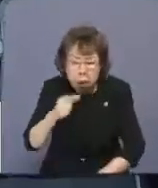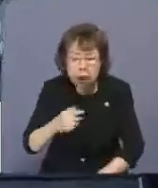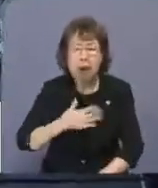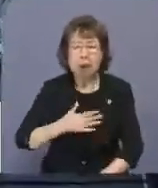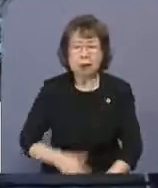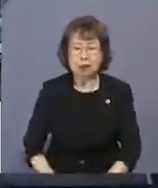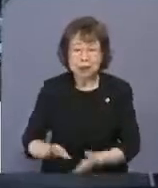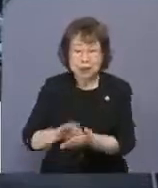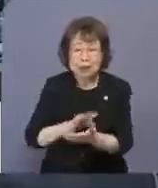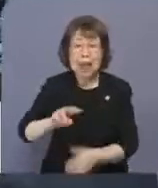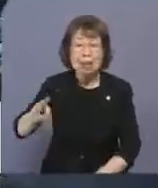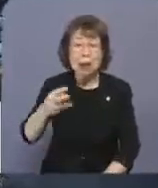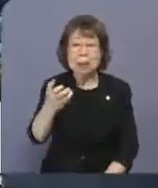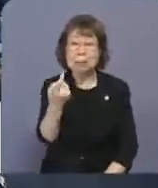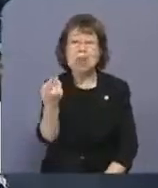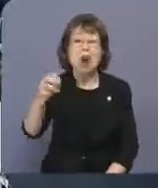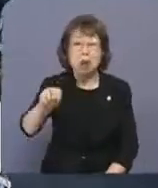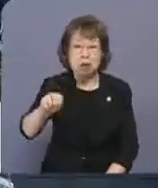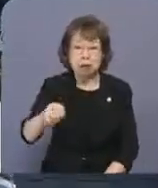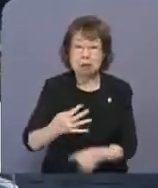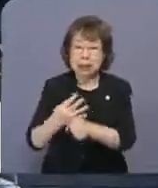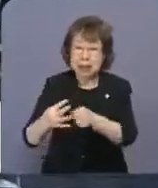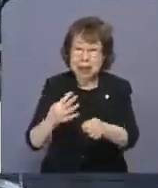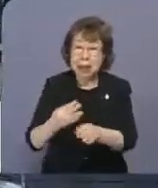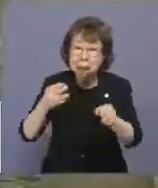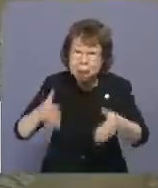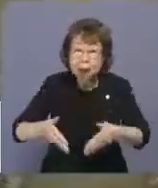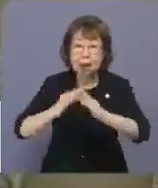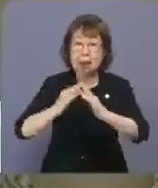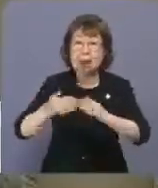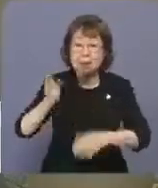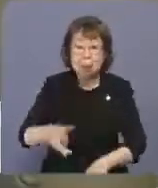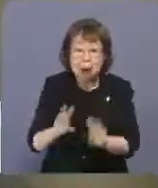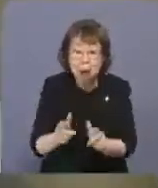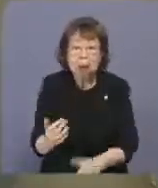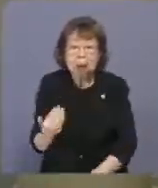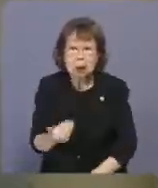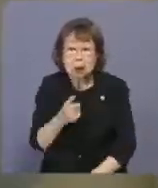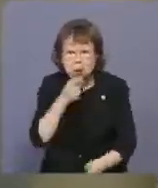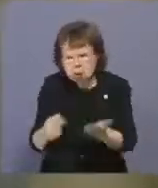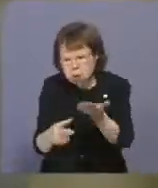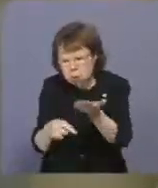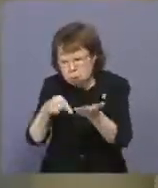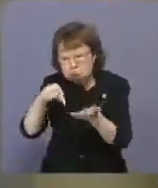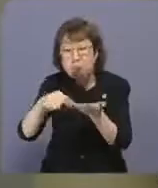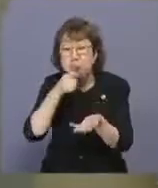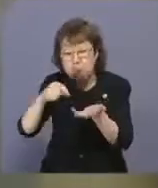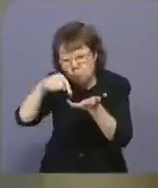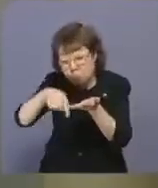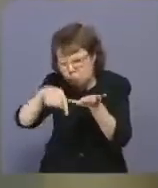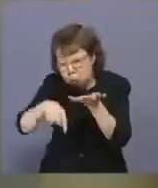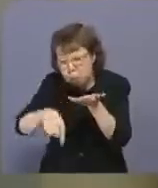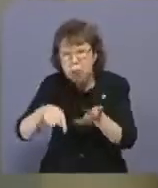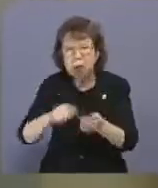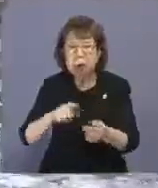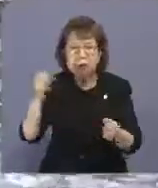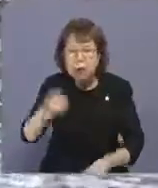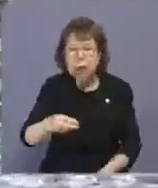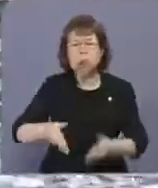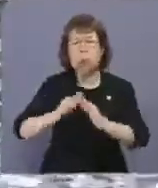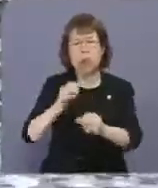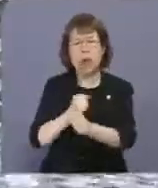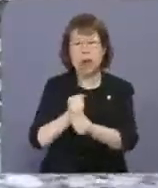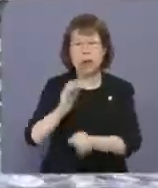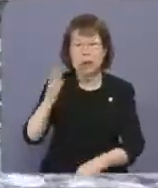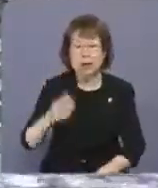예산 281억 원을 투입해 4년 만에 완공해놓고 가동 직전 누수 때문에 공사를 다시 시작하게 생겼습니다.